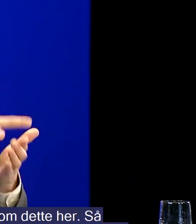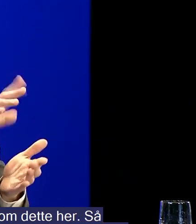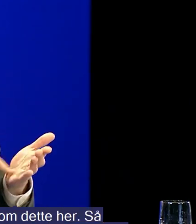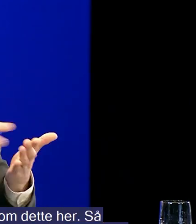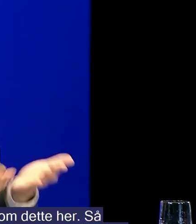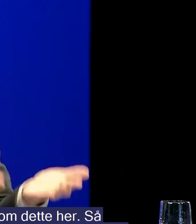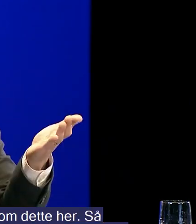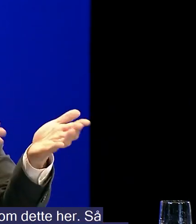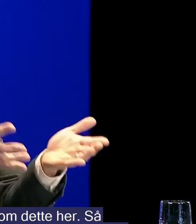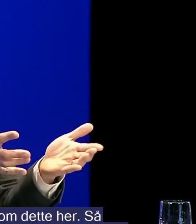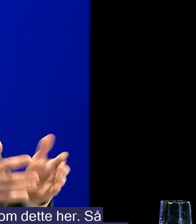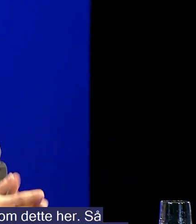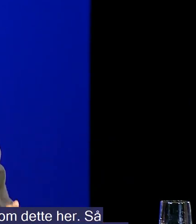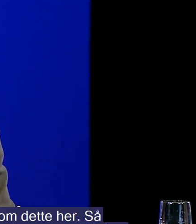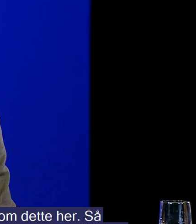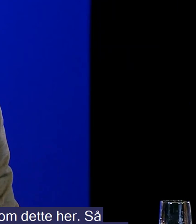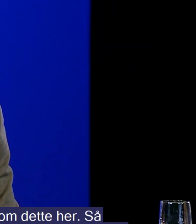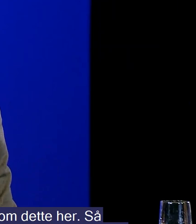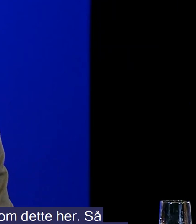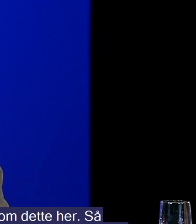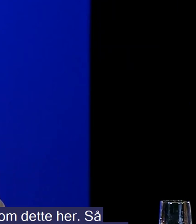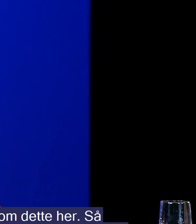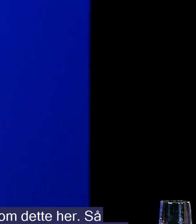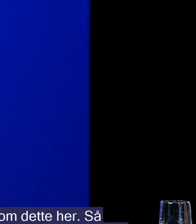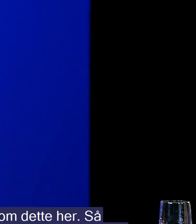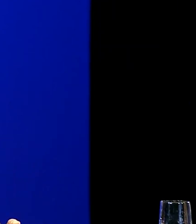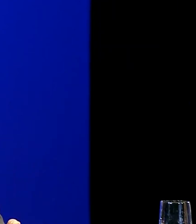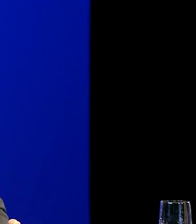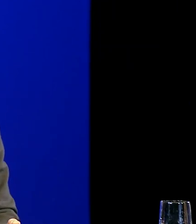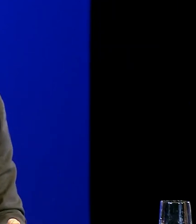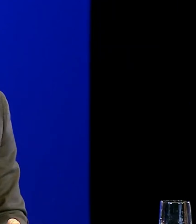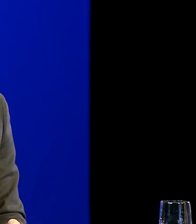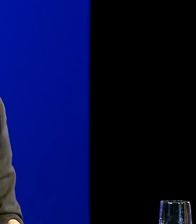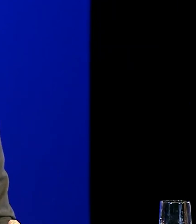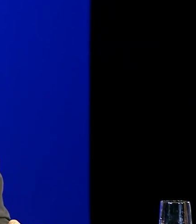deg, Guri Melby, til å gi tilsang for tegnspråkløftet.